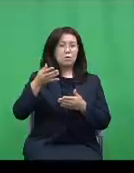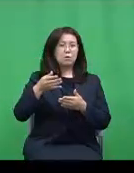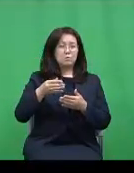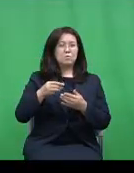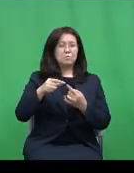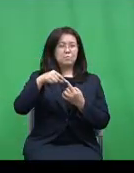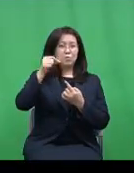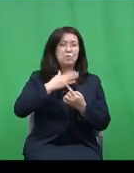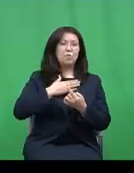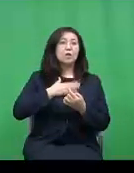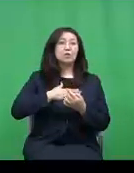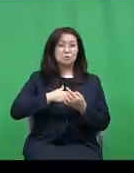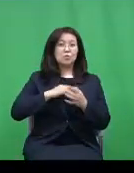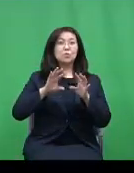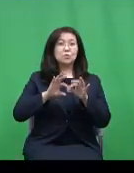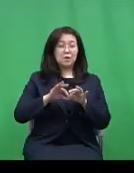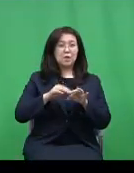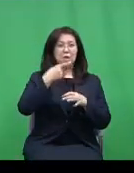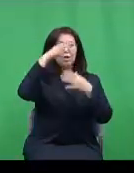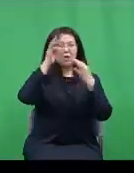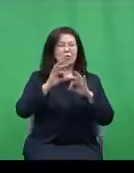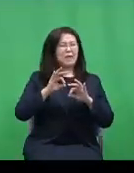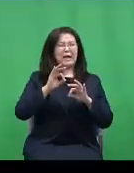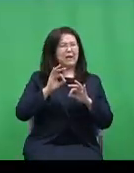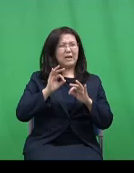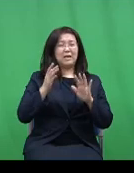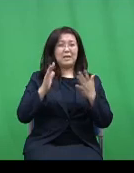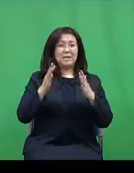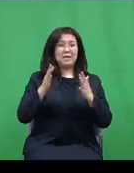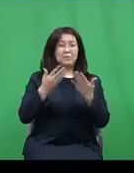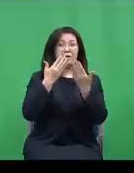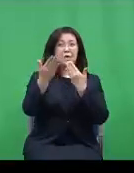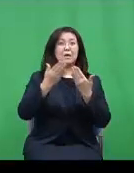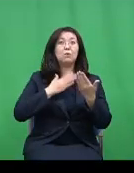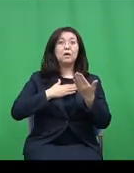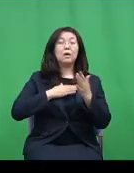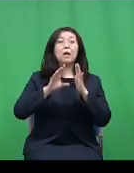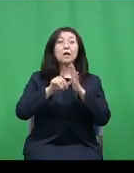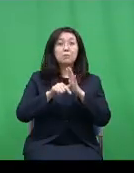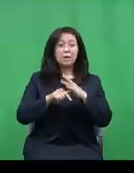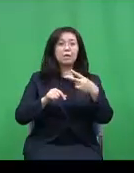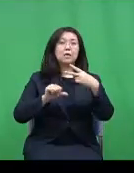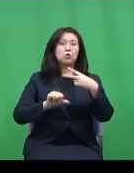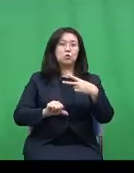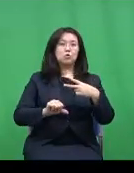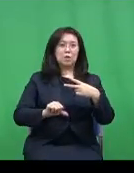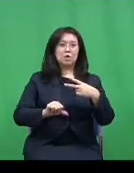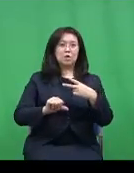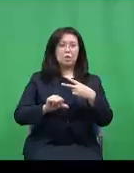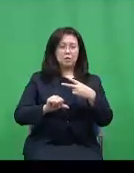況にないということが明確になればですね、2月5日の時点で何らかの判断をするケースもあると思います